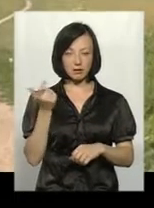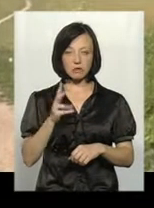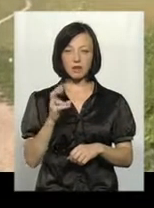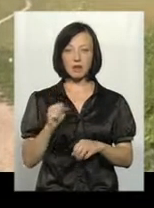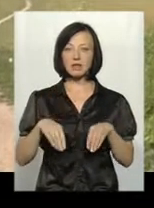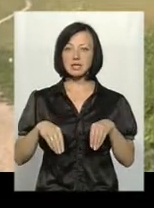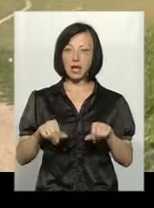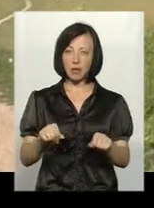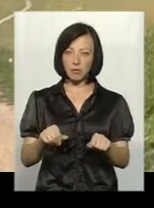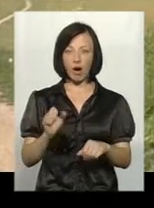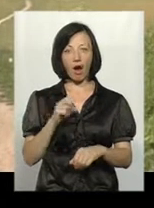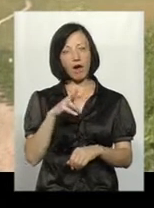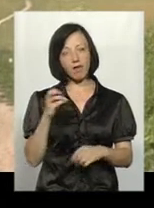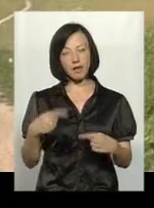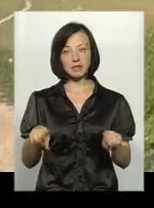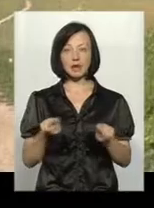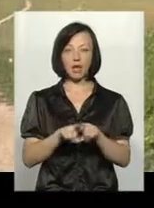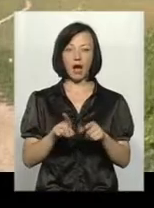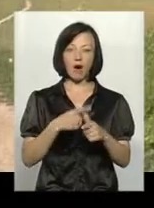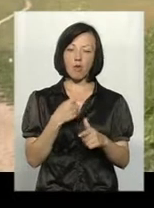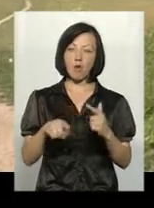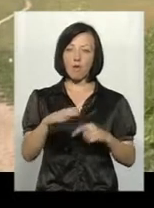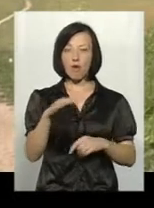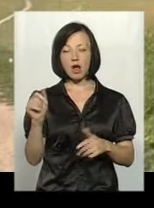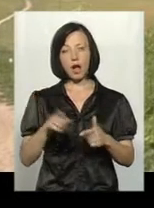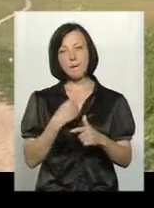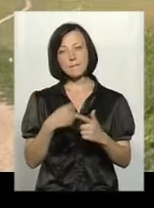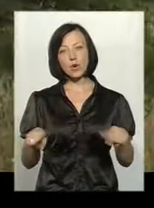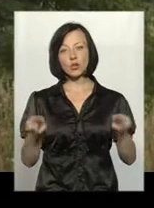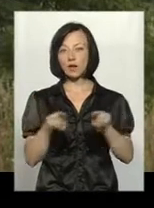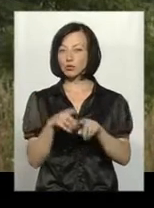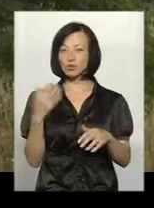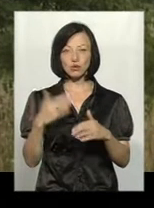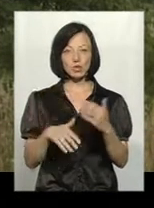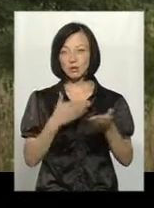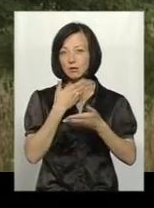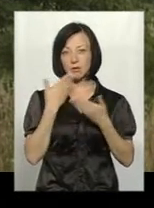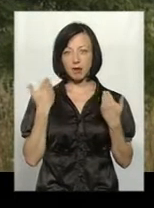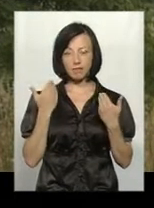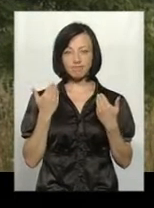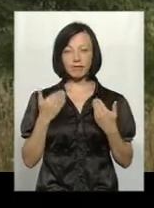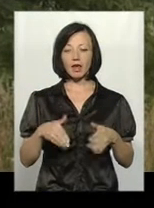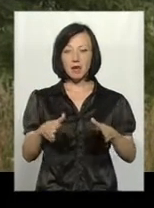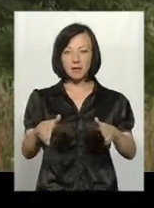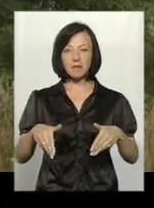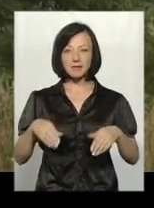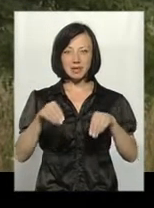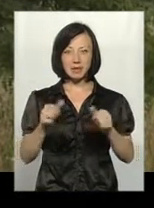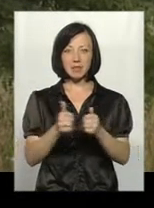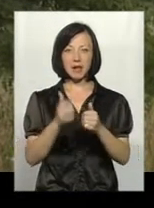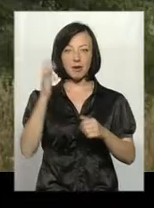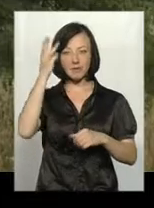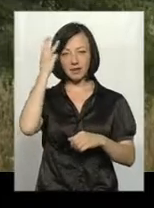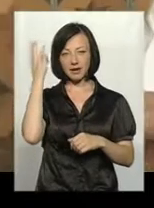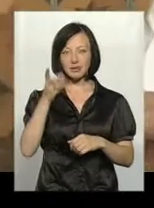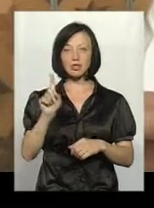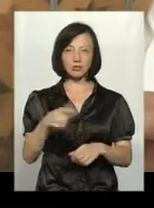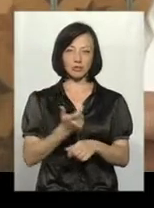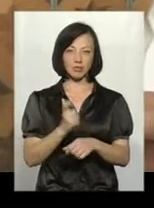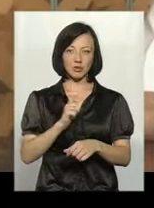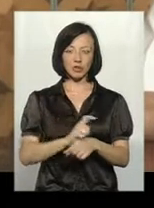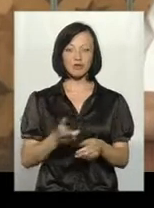земельні ділянки. Але такі або в оренді, або їх також уже нема. Наділів неподалік обласного центру і поготів.